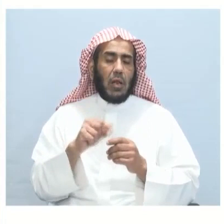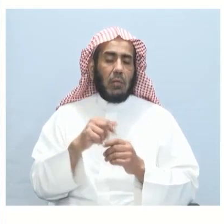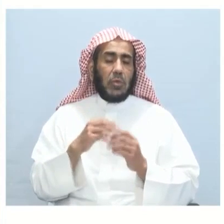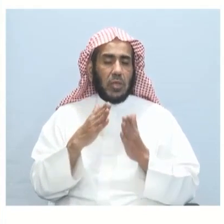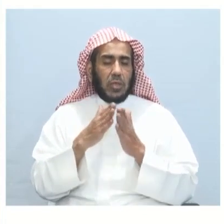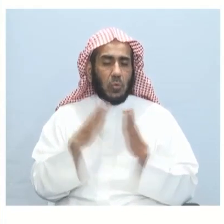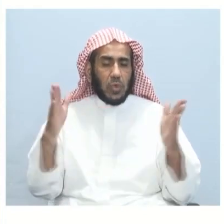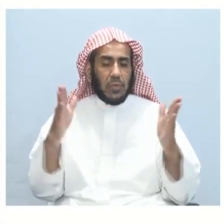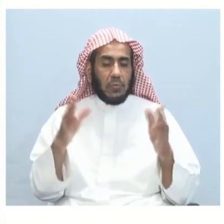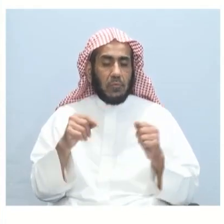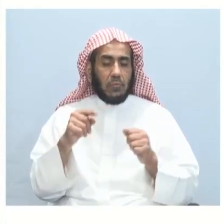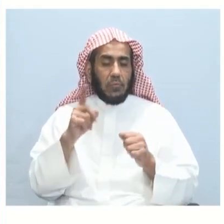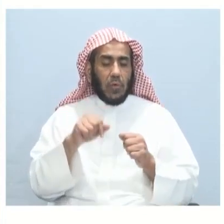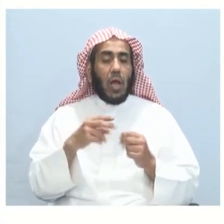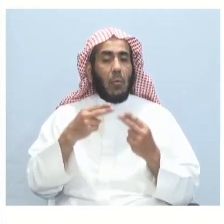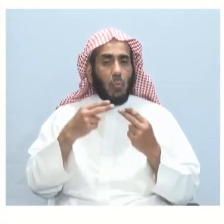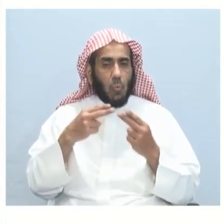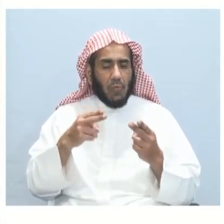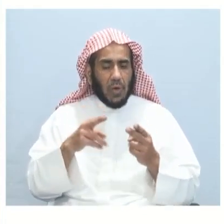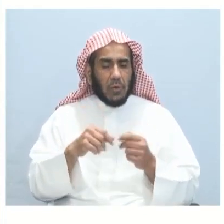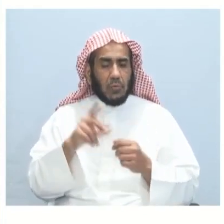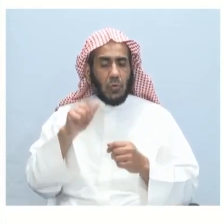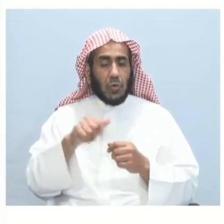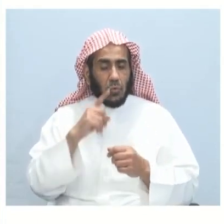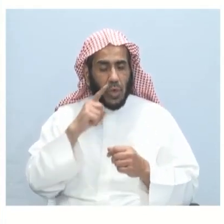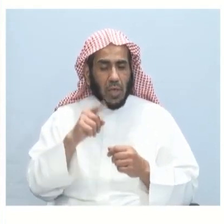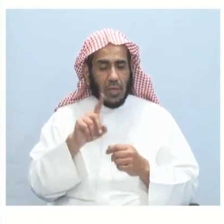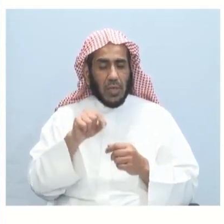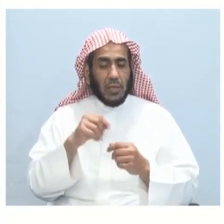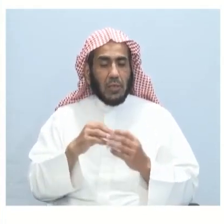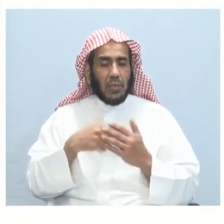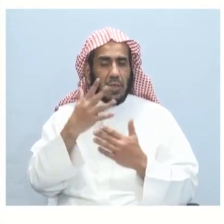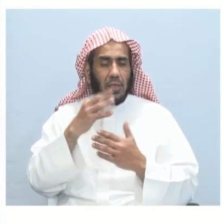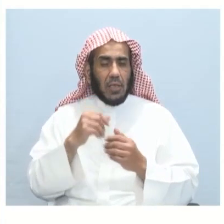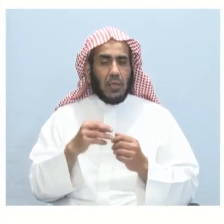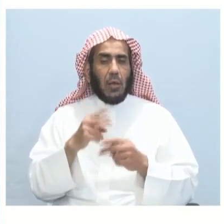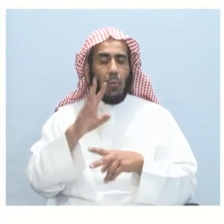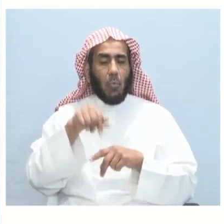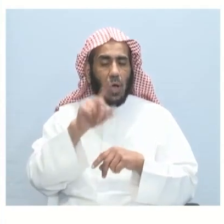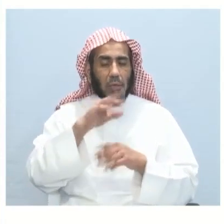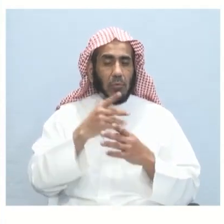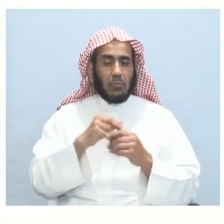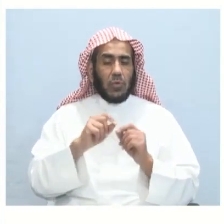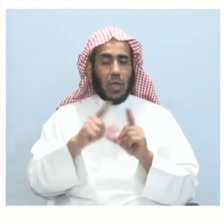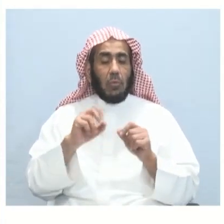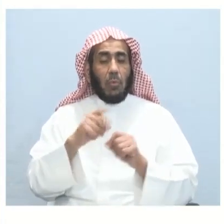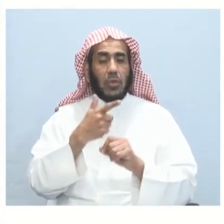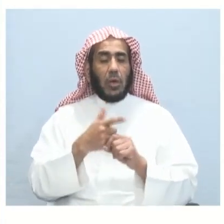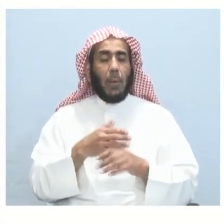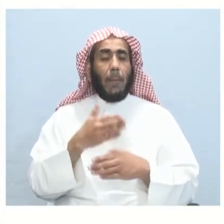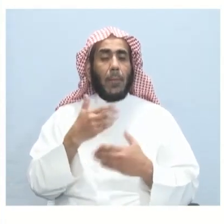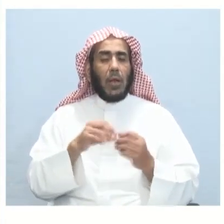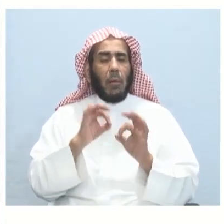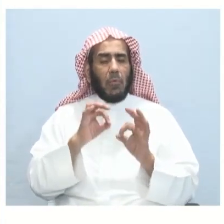التوسيع ونضغط على موافق وسنلاحظ تحديث المخطط البياني بشكل مباشر بناء